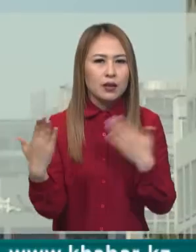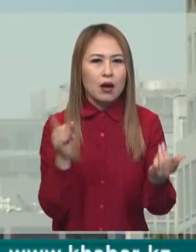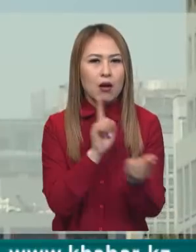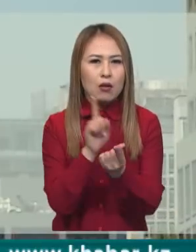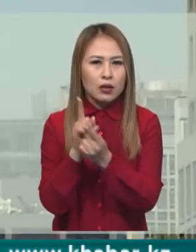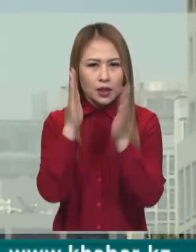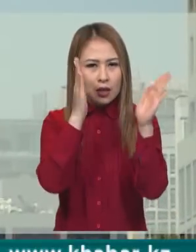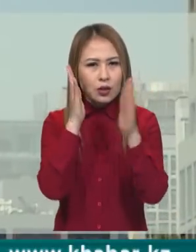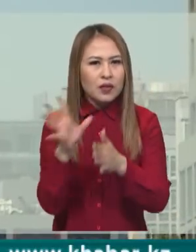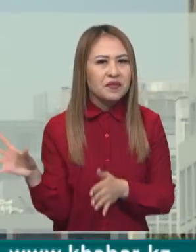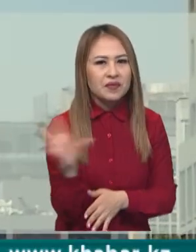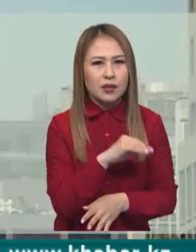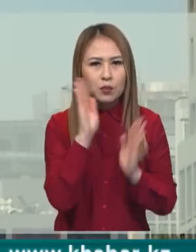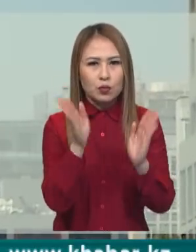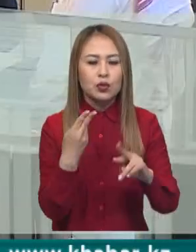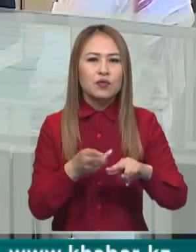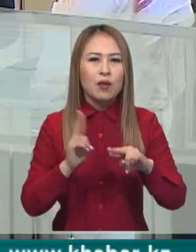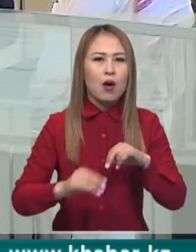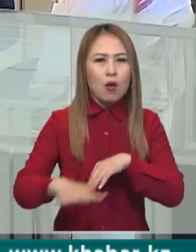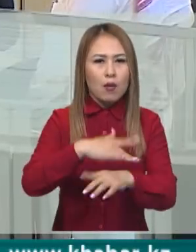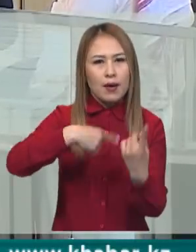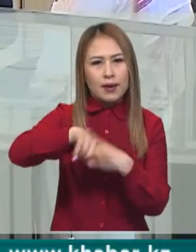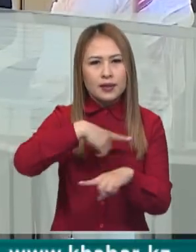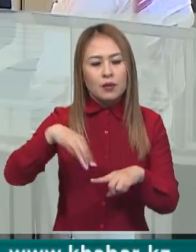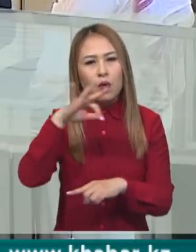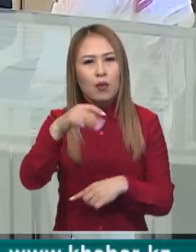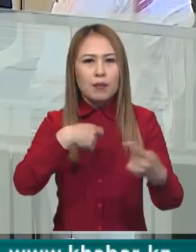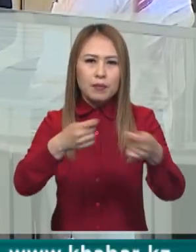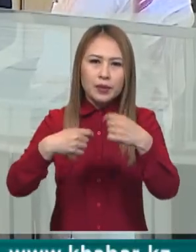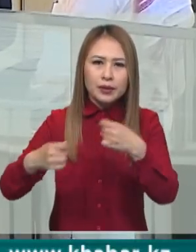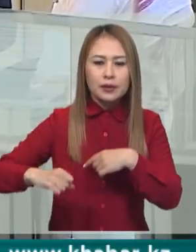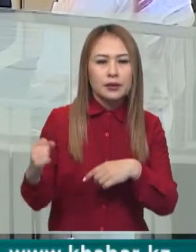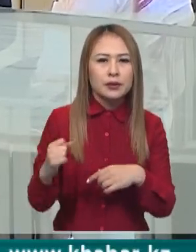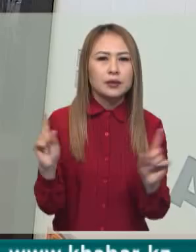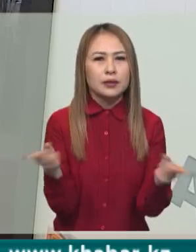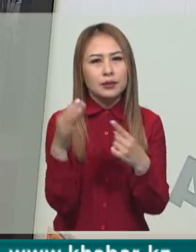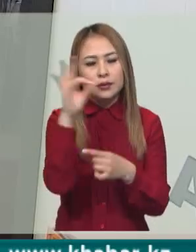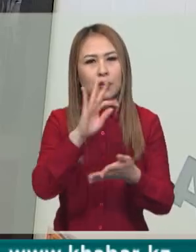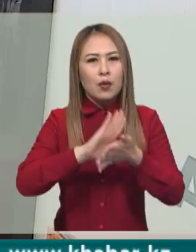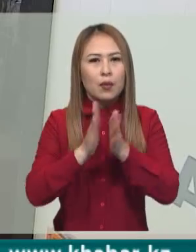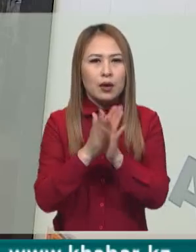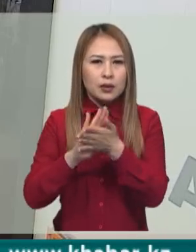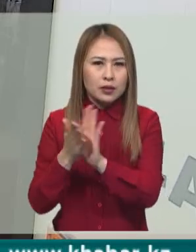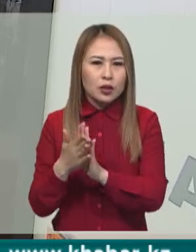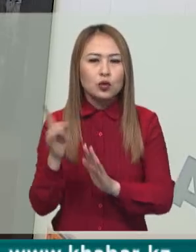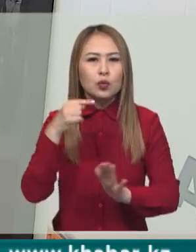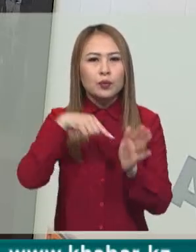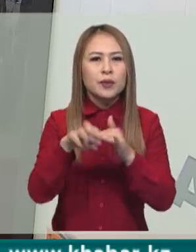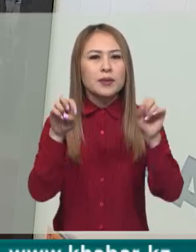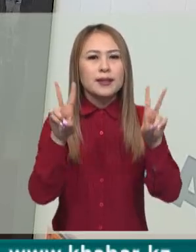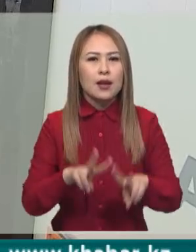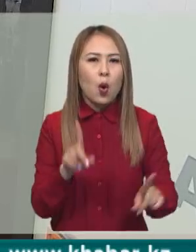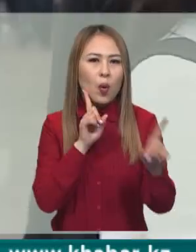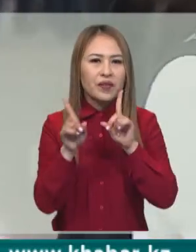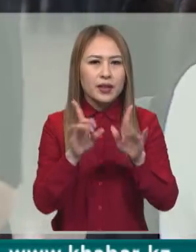өткізуде. Ал сауда жолы бойындағы елдердің кәсіпкерлері өзара пікір алмасып, әріптестікті арттыруға уағдаласып жатыр. Олар үшін арнайы